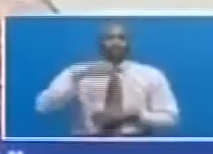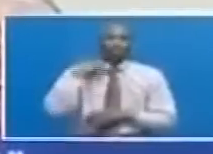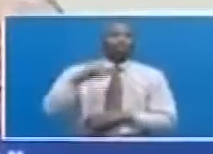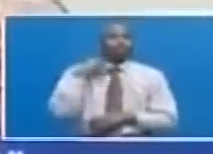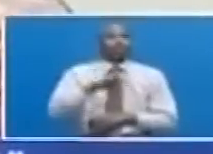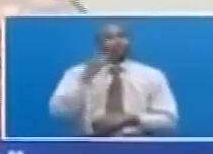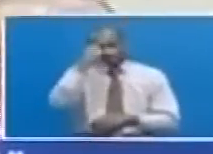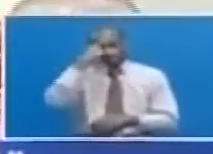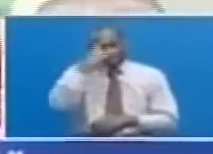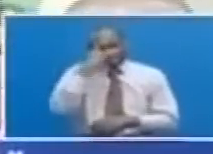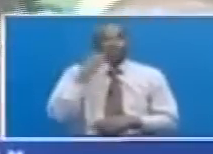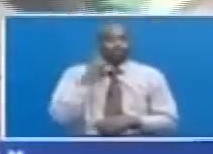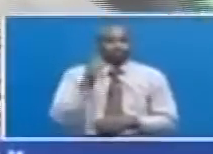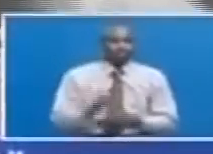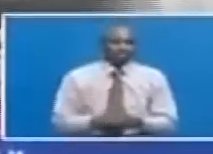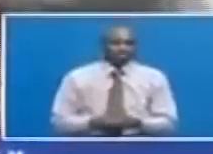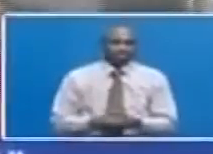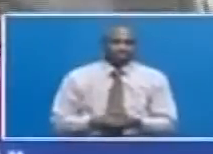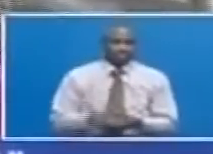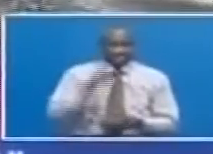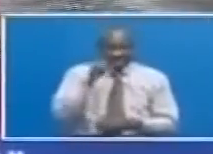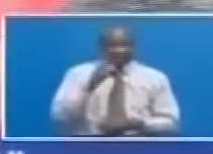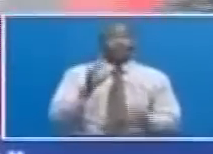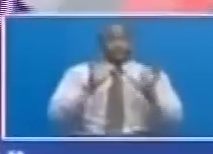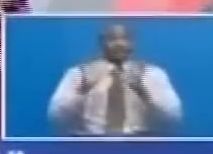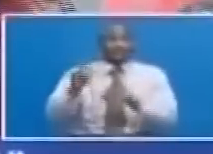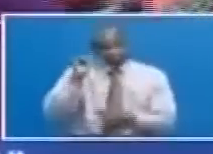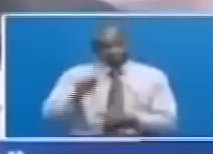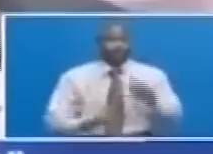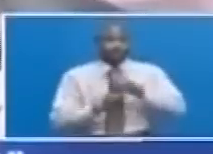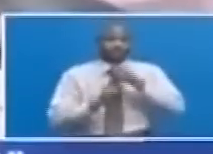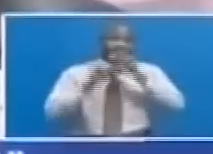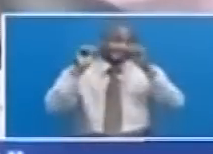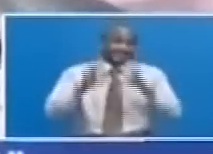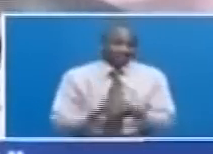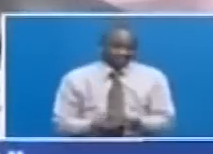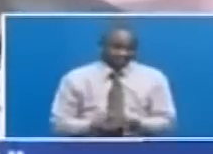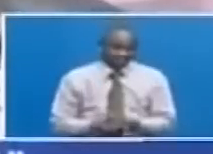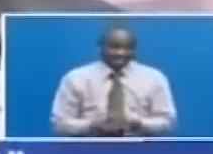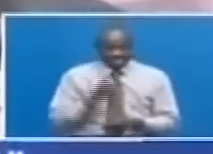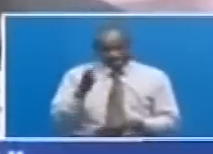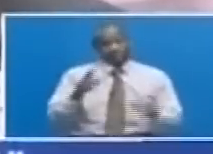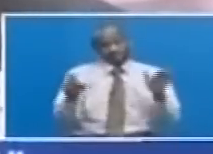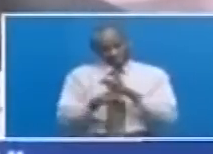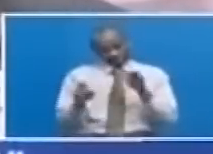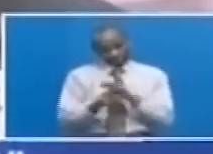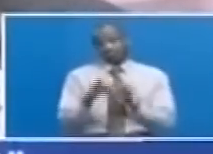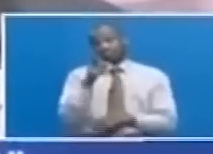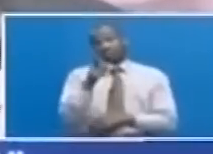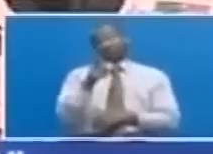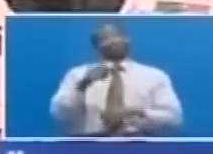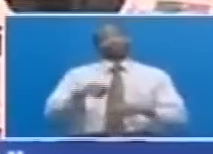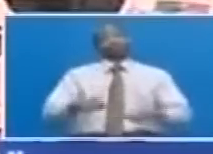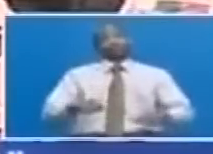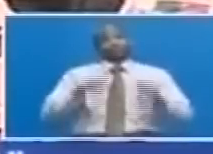kwa maduka ya waini. Itakuwa kampeni moja ya kusapoti walimu. Kwa sasa katibu mkuu wa muungano wa vyama vya